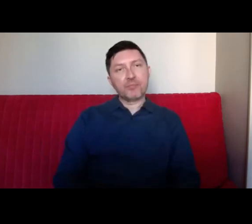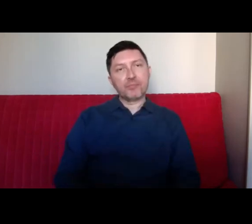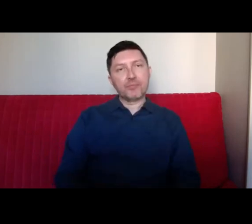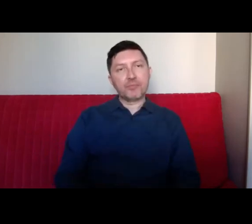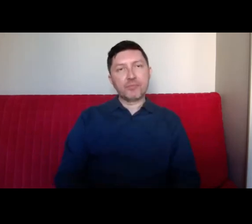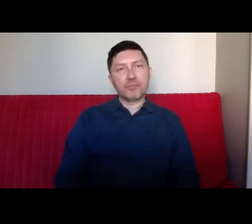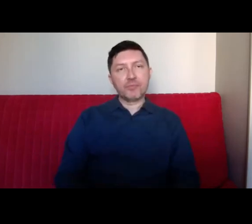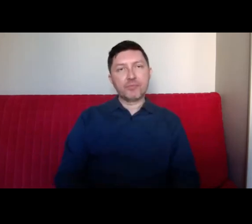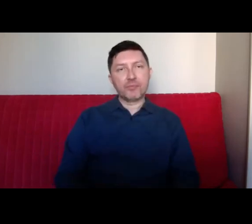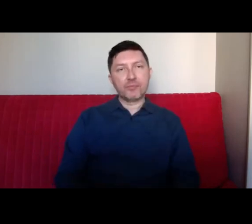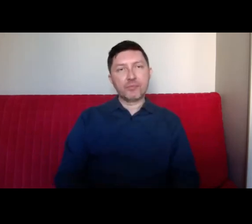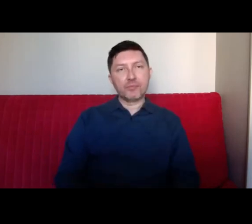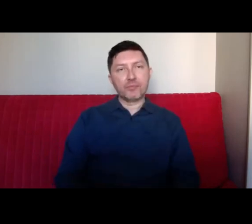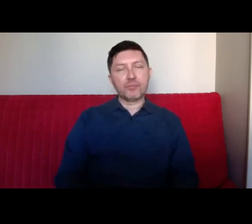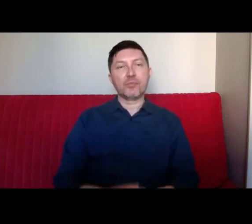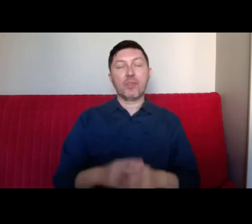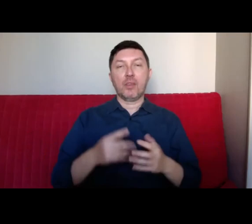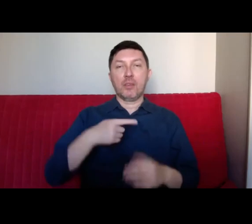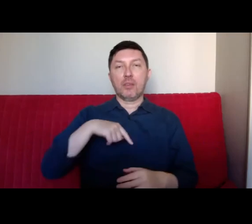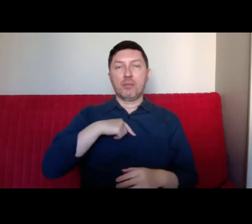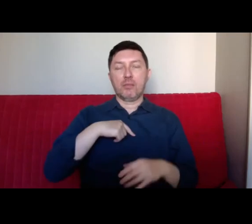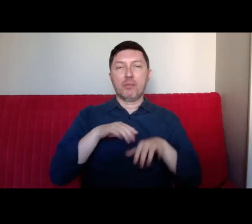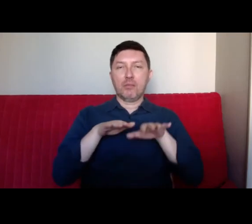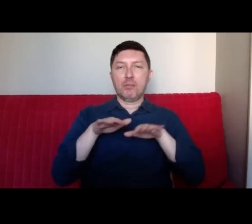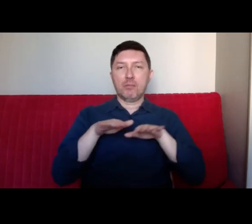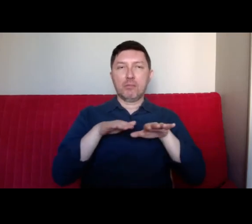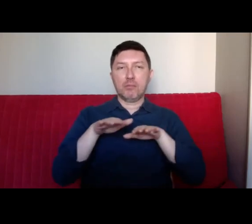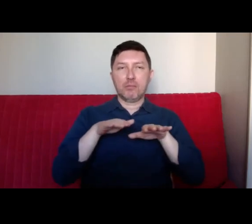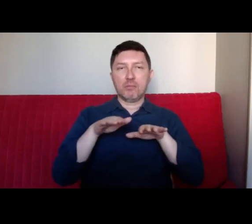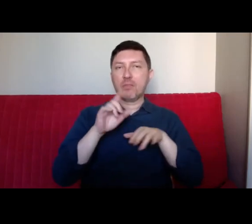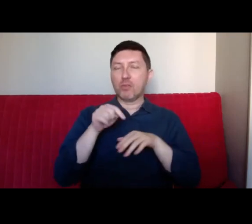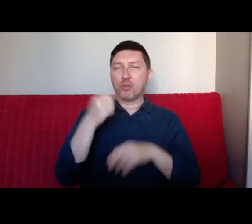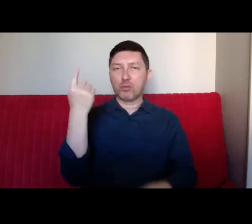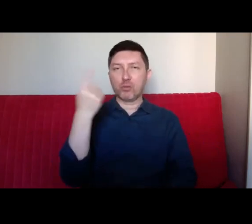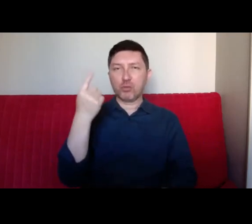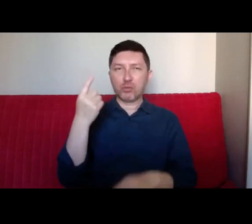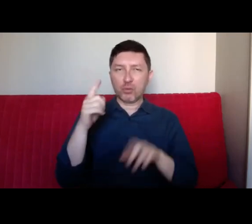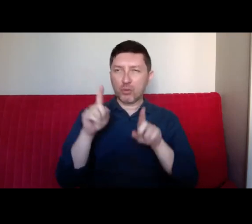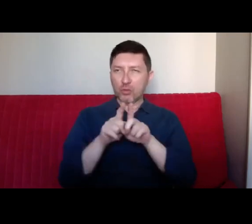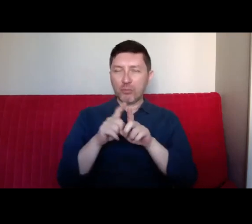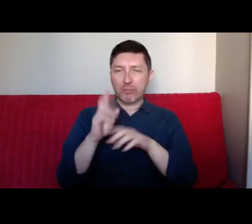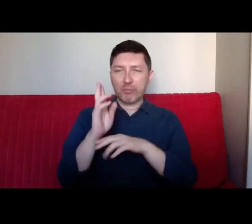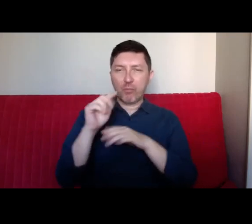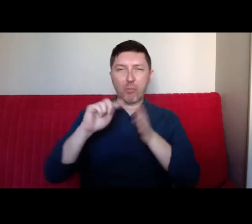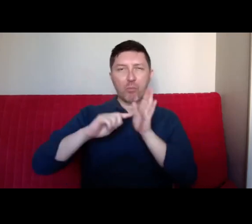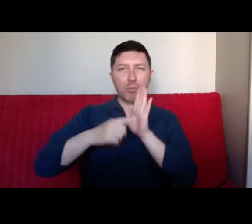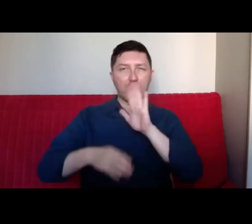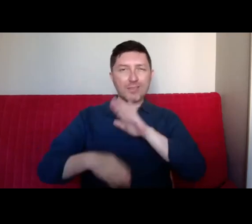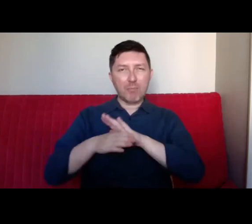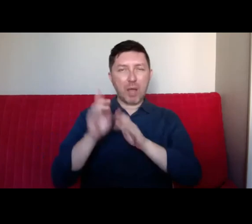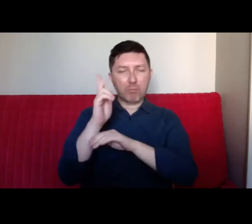la méthodologie que nous proposons, donc il faut toujours une initiation de la SEPH. Il est inévitable qu'il faut une organisation moteur, il